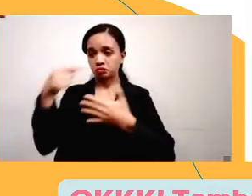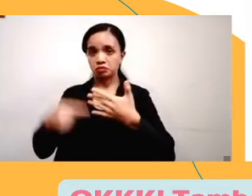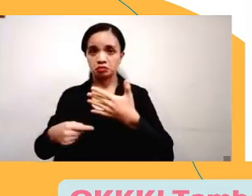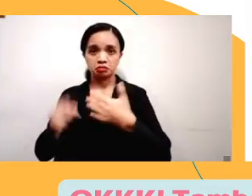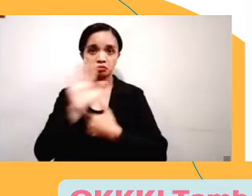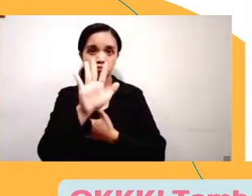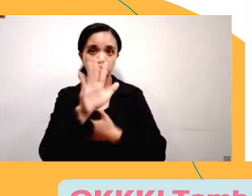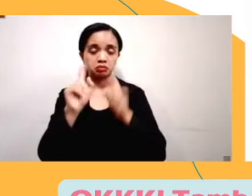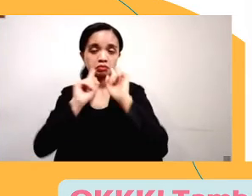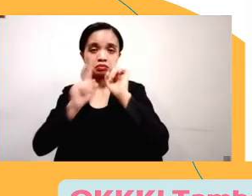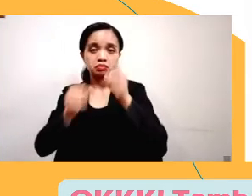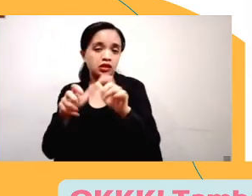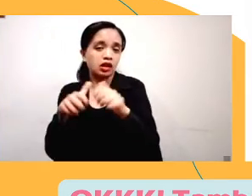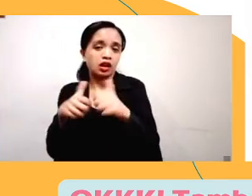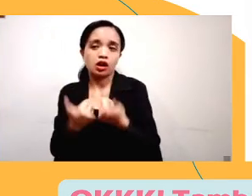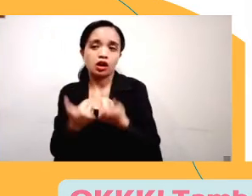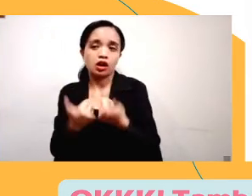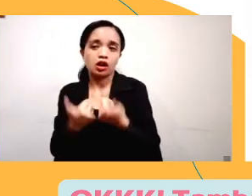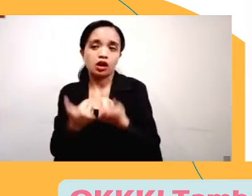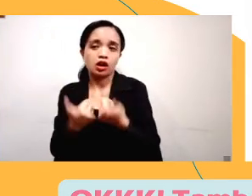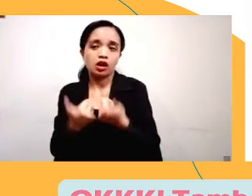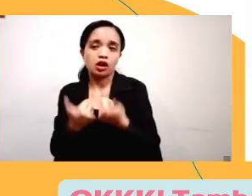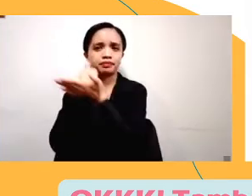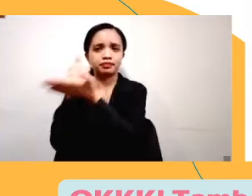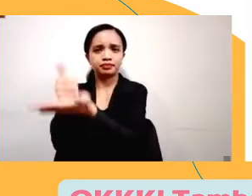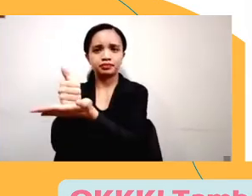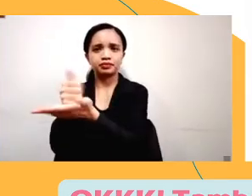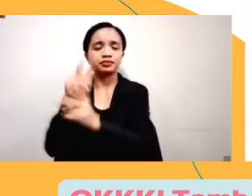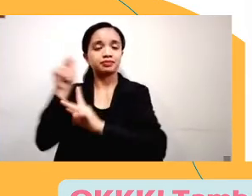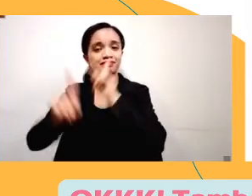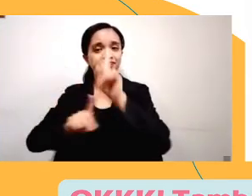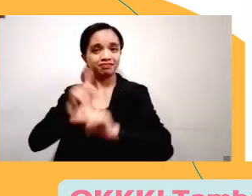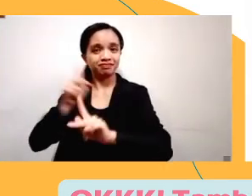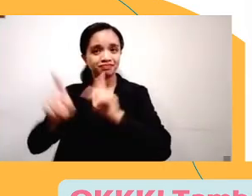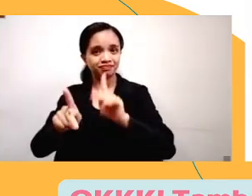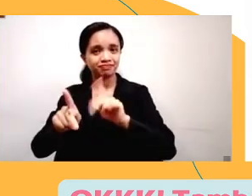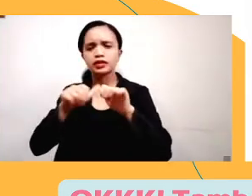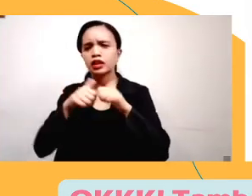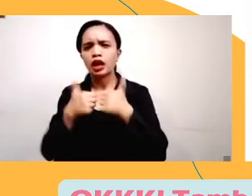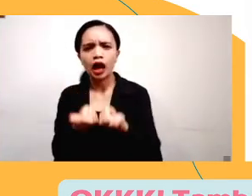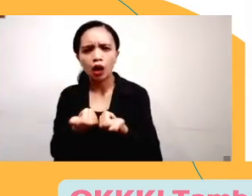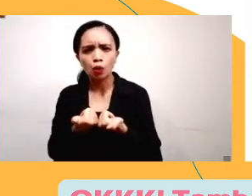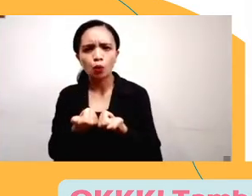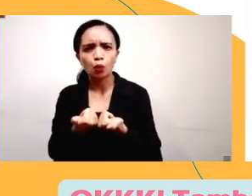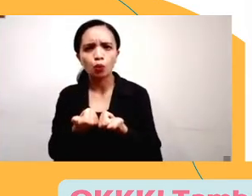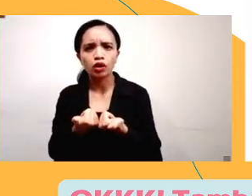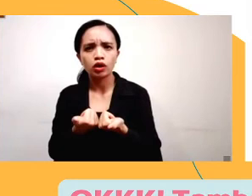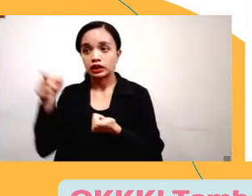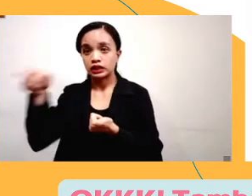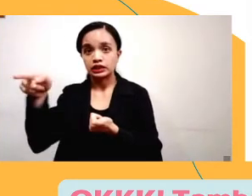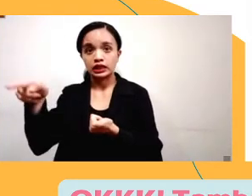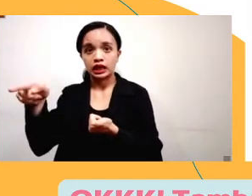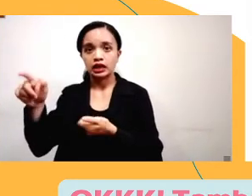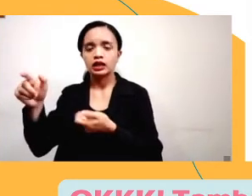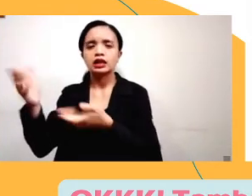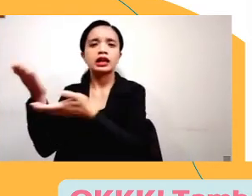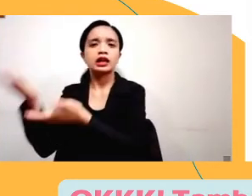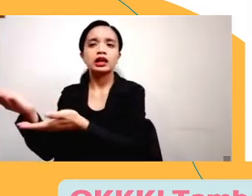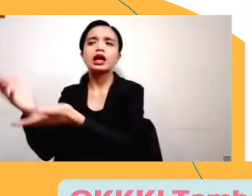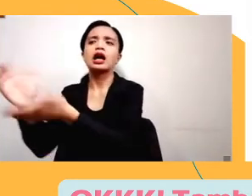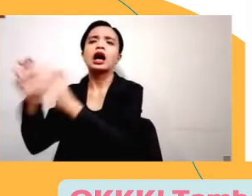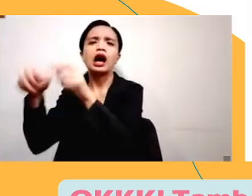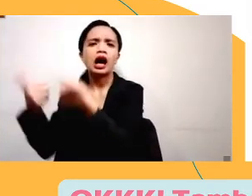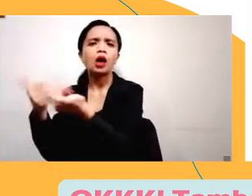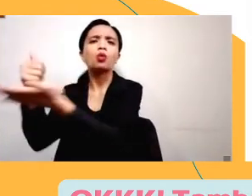kung paano tayo nakakatulong sa kanila, paano naman sila nakakatulong sa atin? Paano